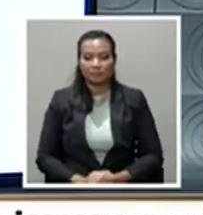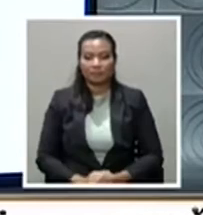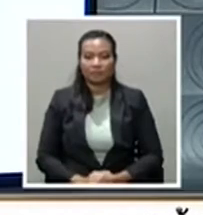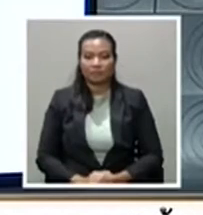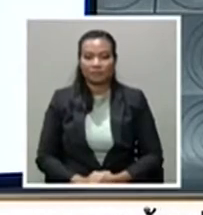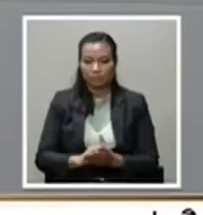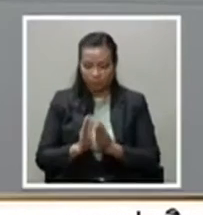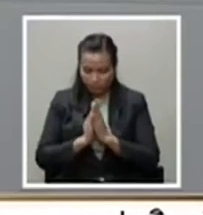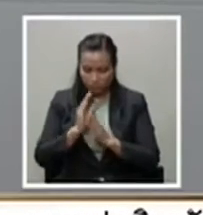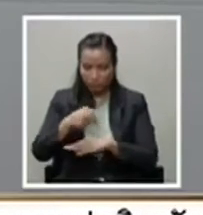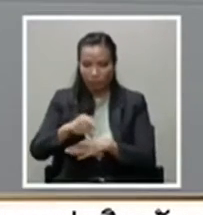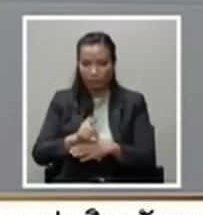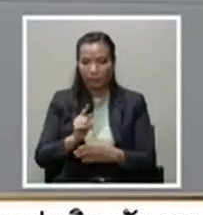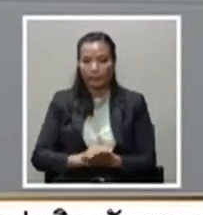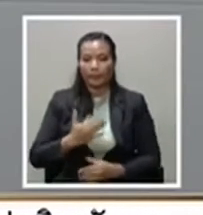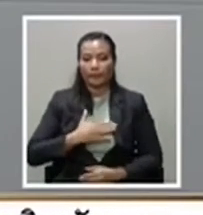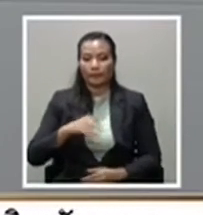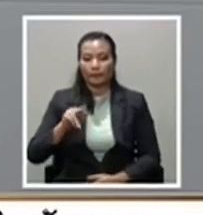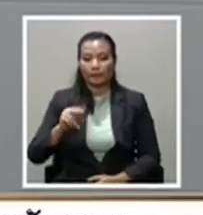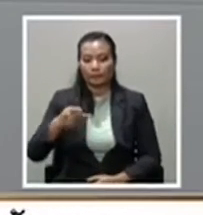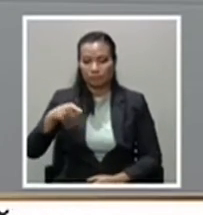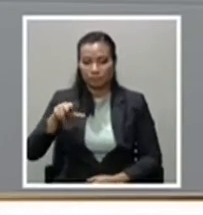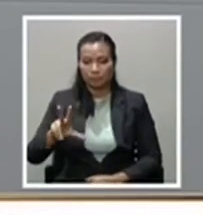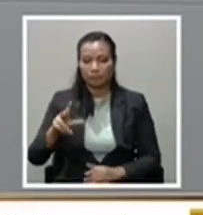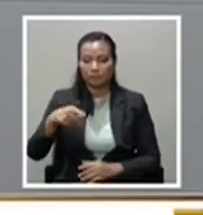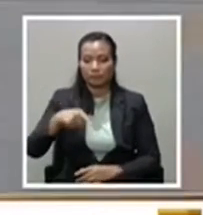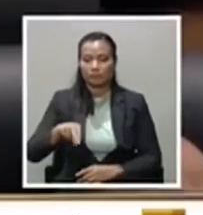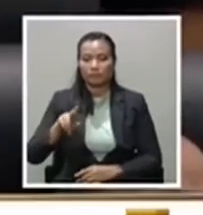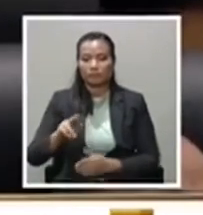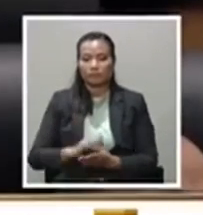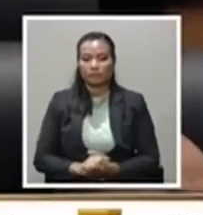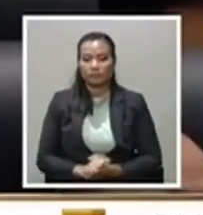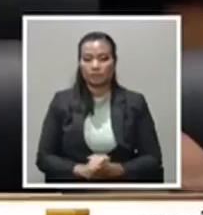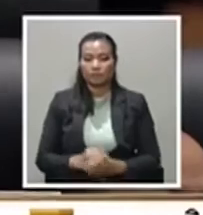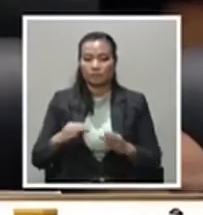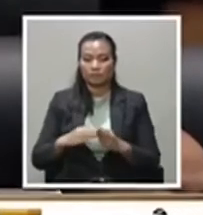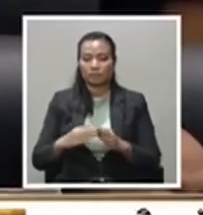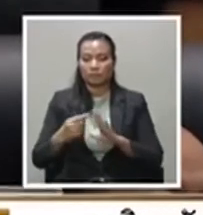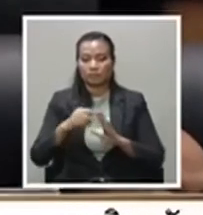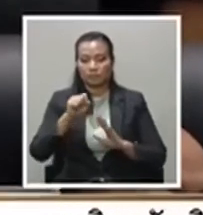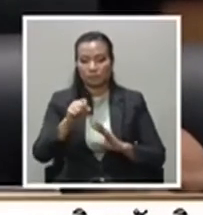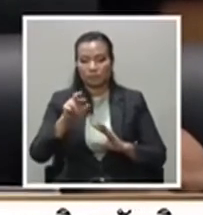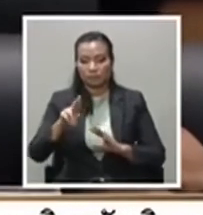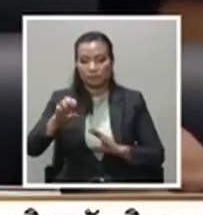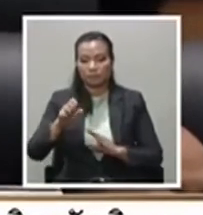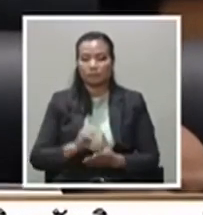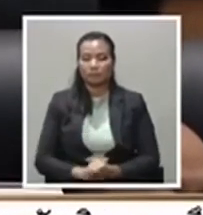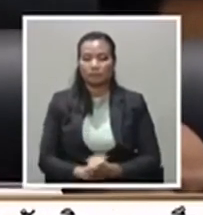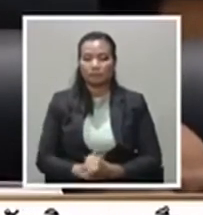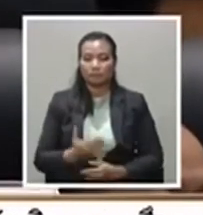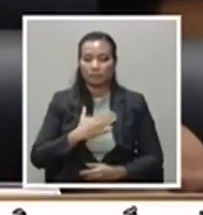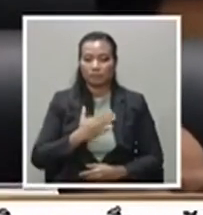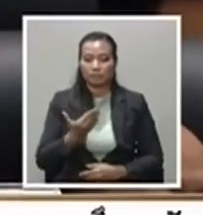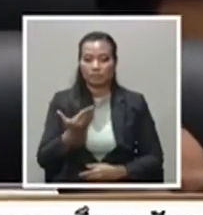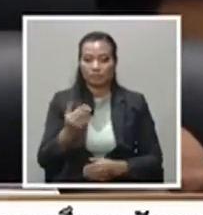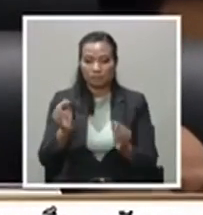ง2 ค่ะดิฉันณภาพรเพชรจินดาสมาชิกสภาผู้แทนราษฎรพรรคเสรีรวมไทยนะคะดิฉันคิดว่า